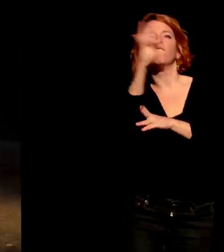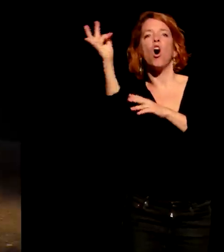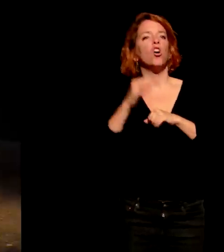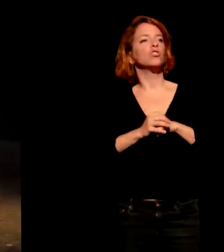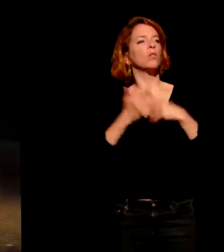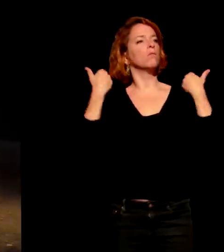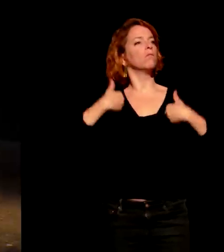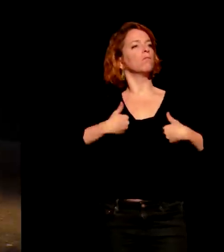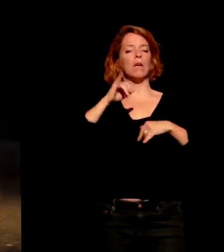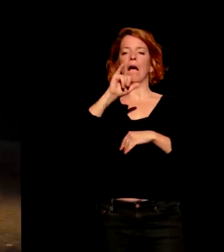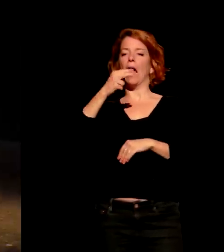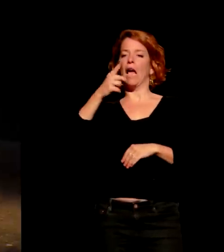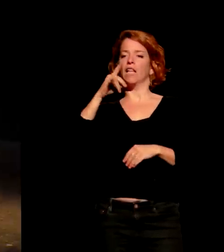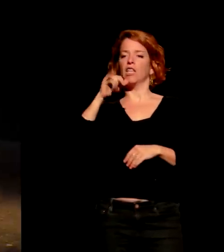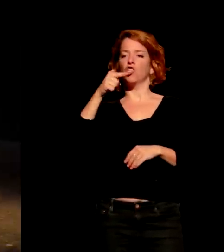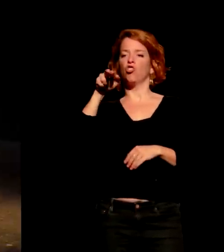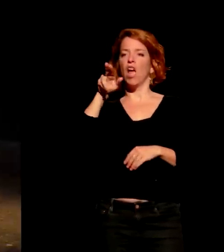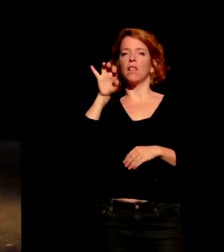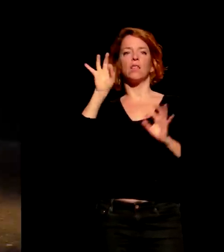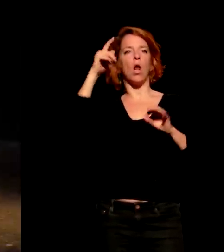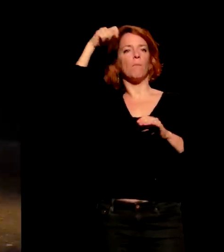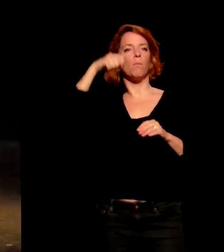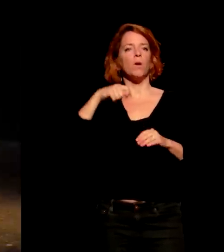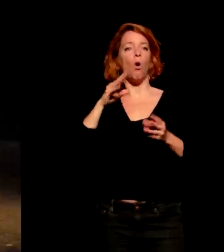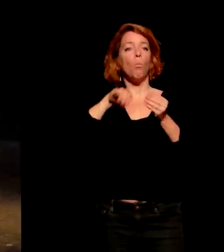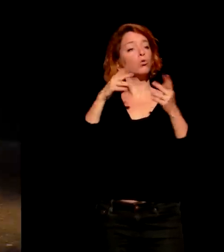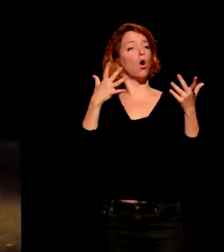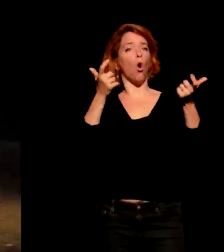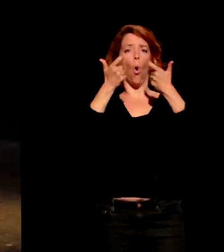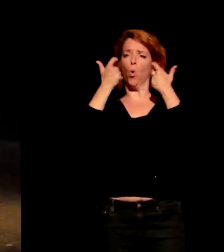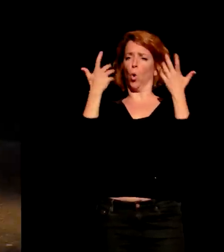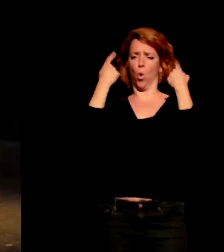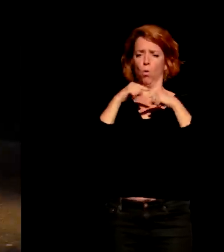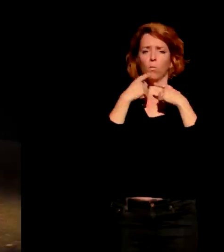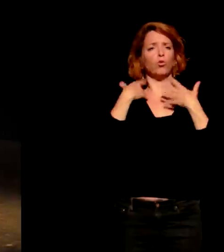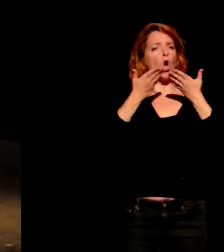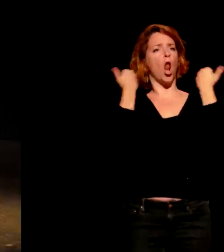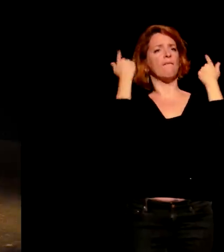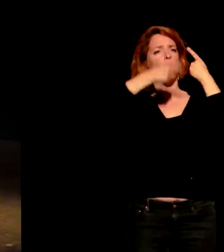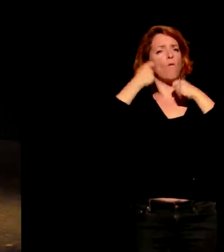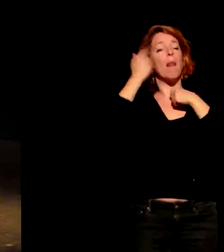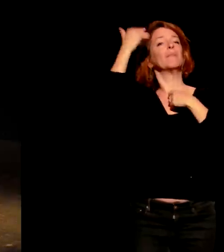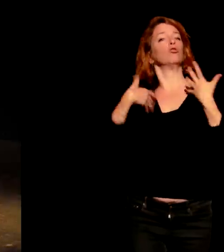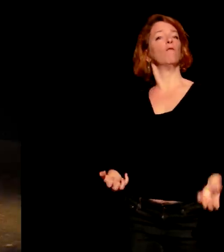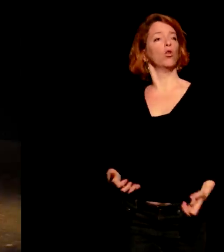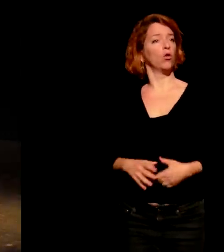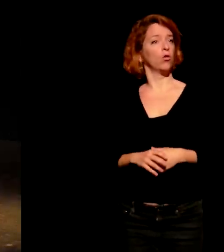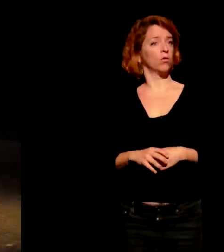s'appelant indigène de la République. Et qu'est-ce que c'est que ces contrôles aux faciès? Et j'enlèverai mon voile si je veux.